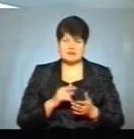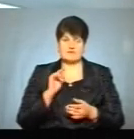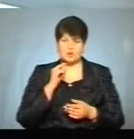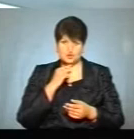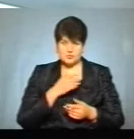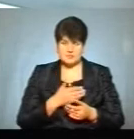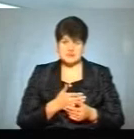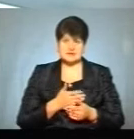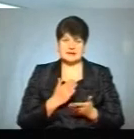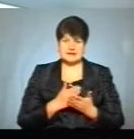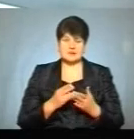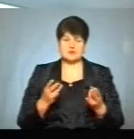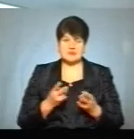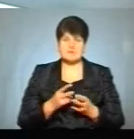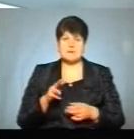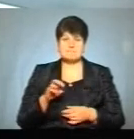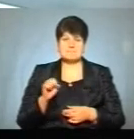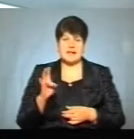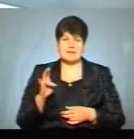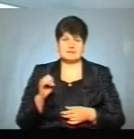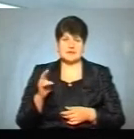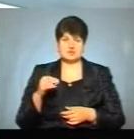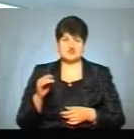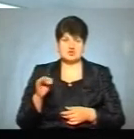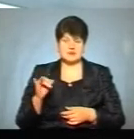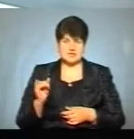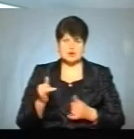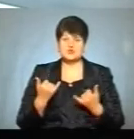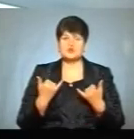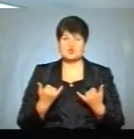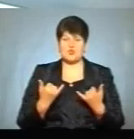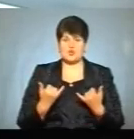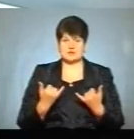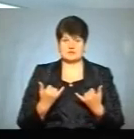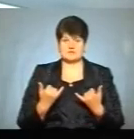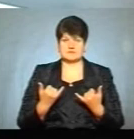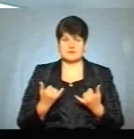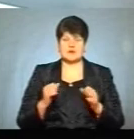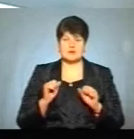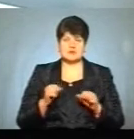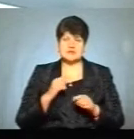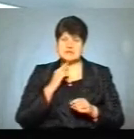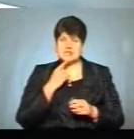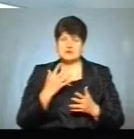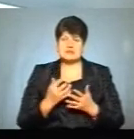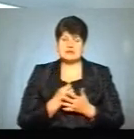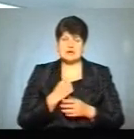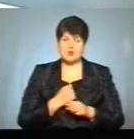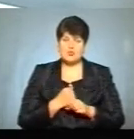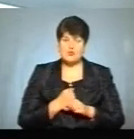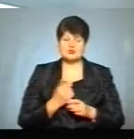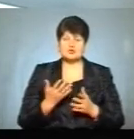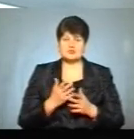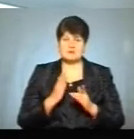економістах, є потреба в менеджерах. Звичайно, сьогодні... Ну, мабуть, дуже складно знайти роботу, якщо ти тільки маєш